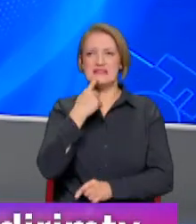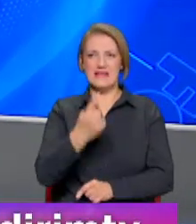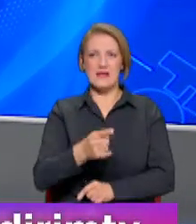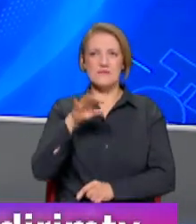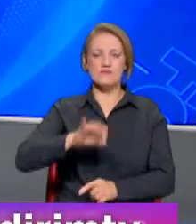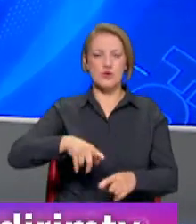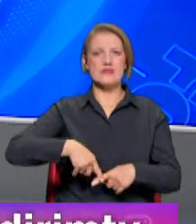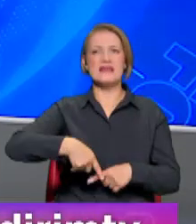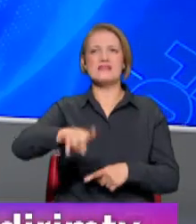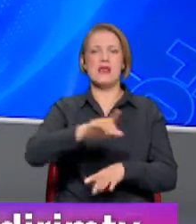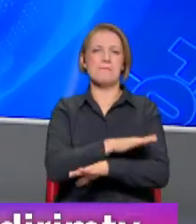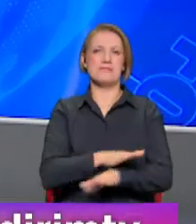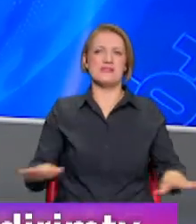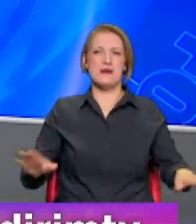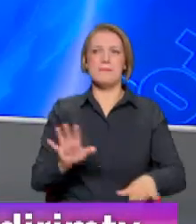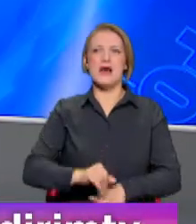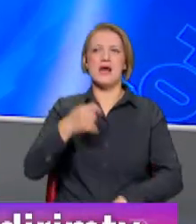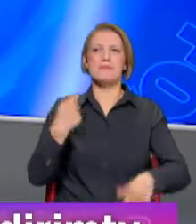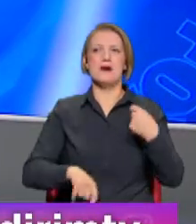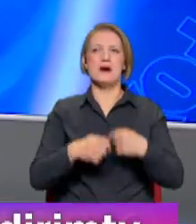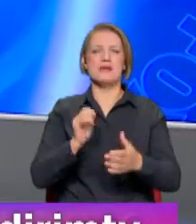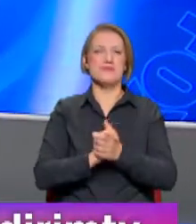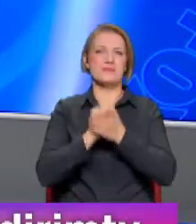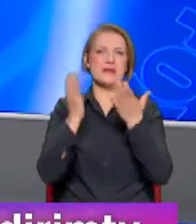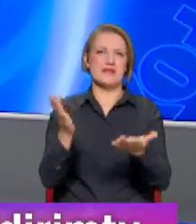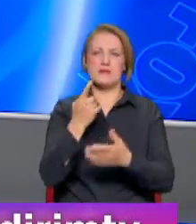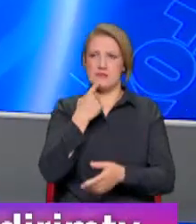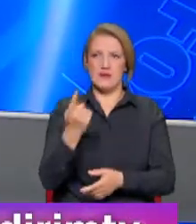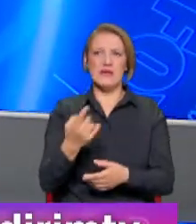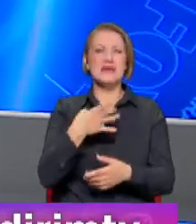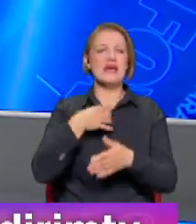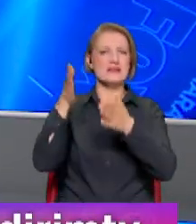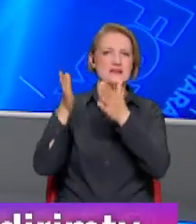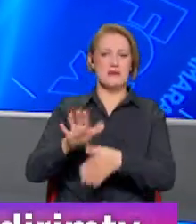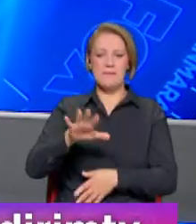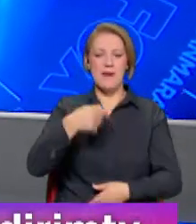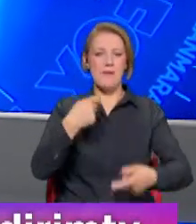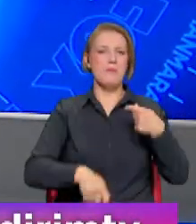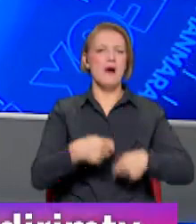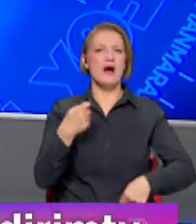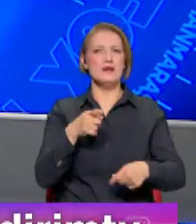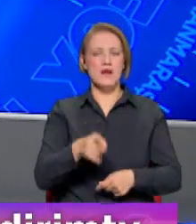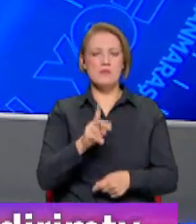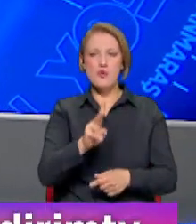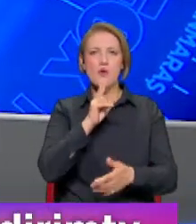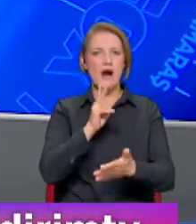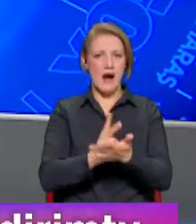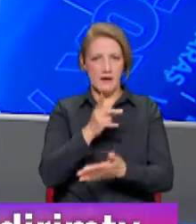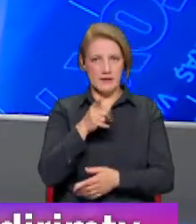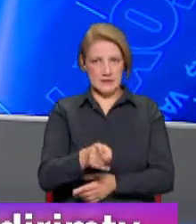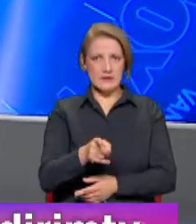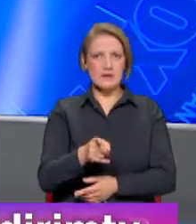bugün itibariyle bitti. Merkez Bankası'nı tebrik ederim dedi. Kendisi Merkez Bankası'nın bu